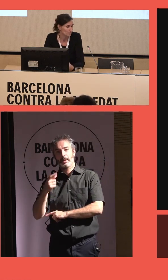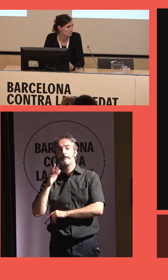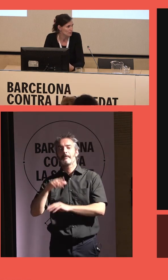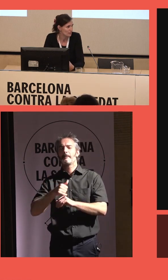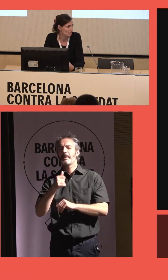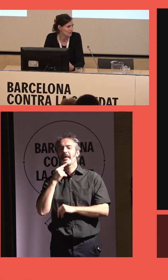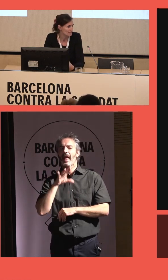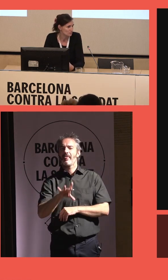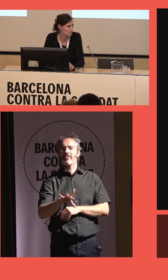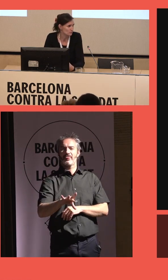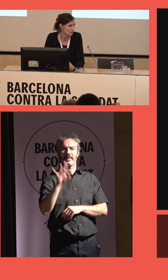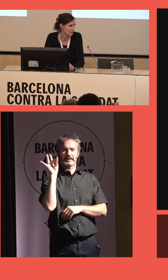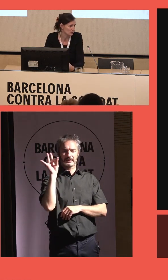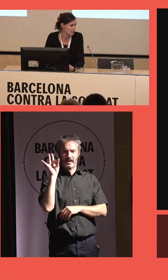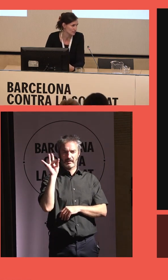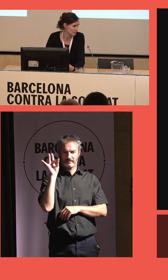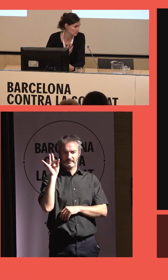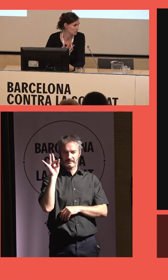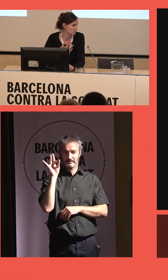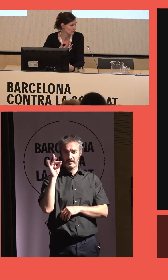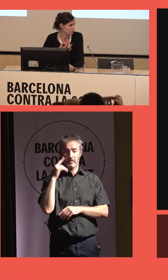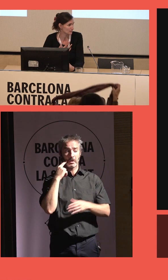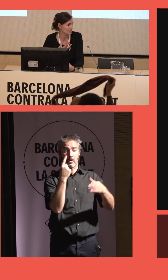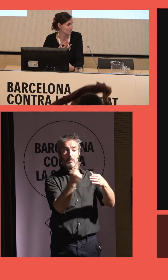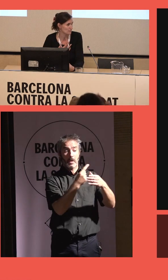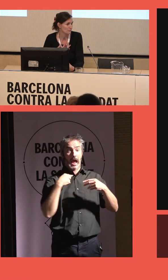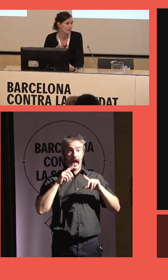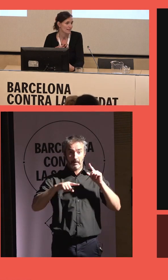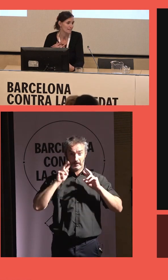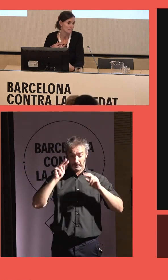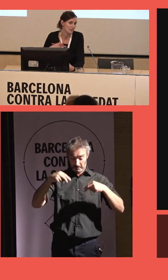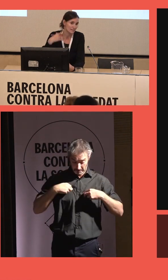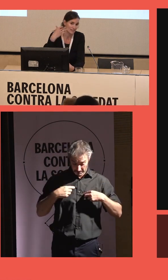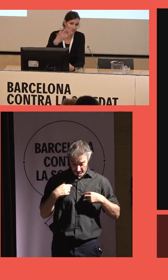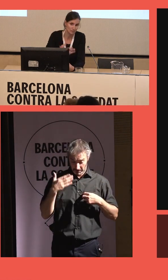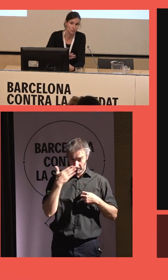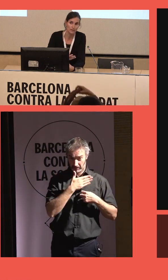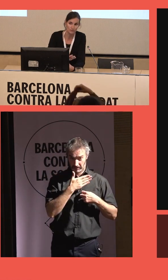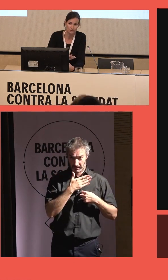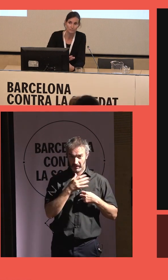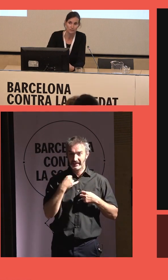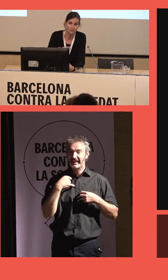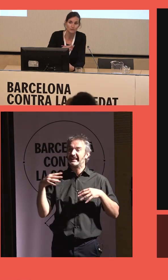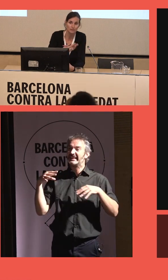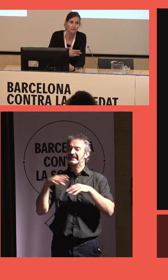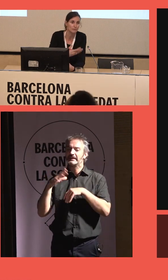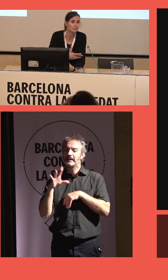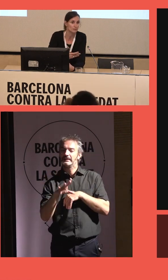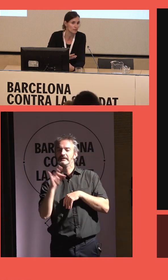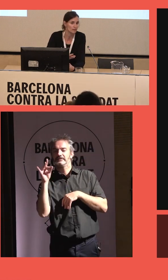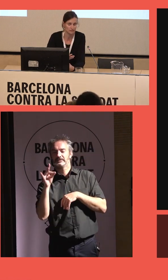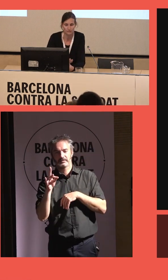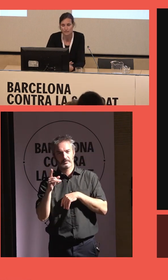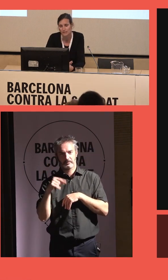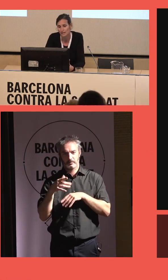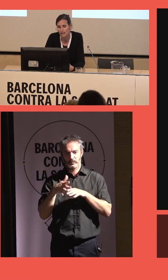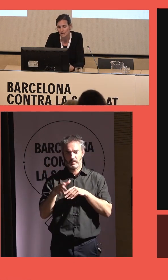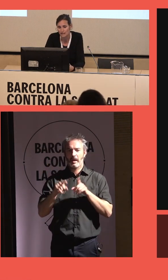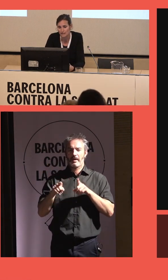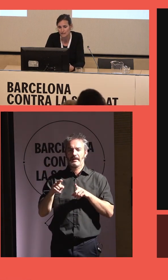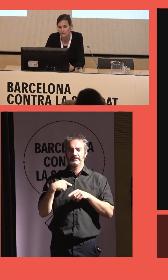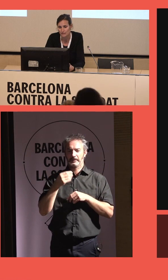molt important perquè de vegades no és fàcil reconeixer ni la solitud per un mateix ni per la xarxa abordar-ho perquè és un sentiment envergonyant